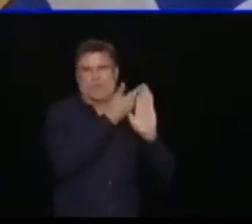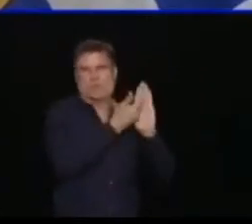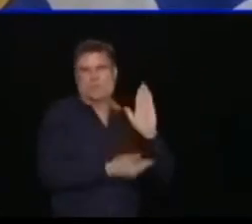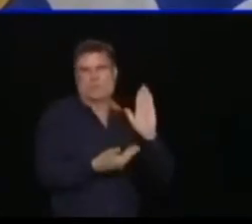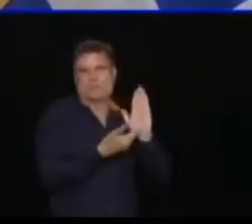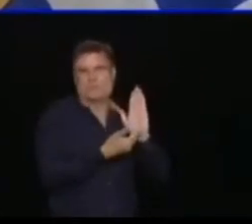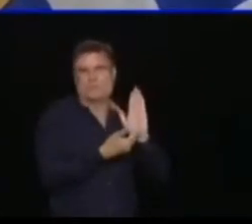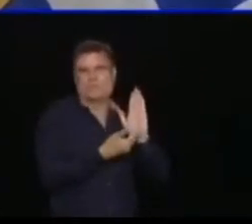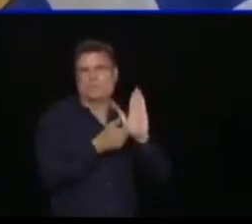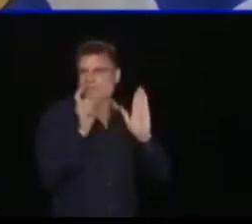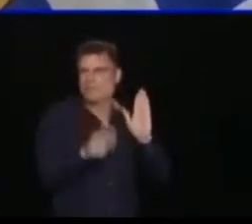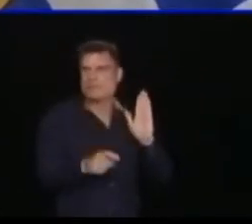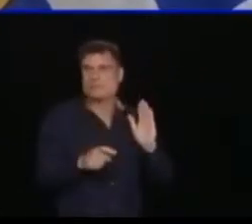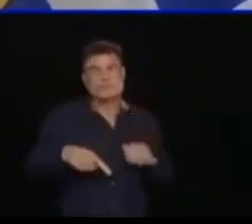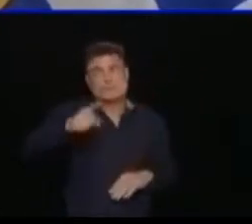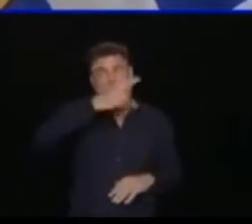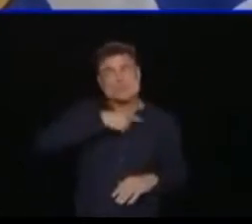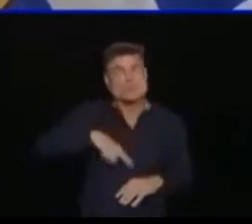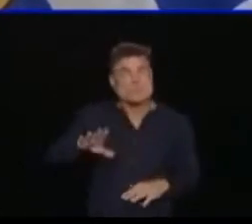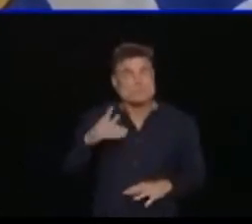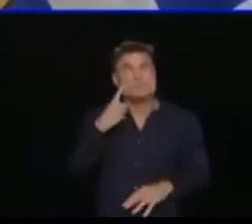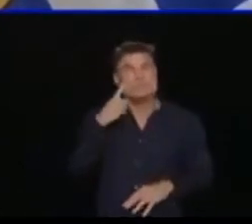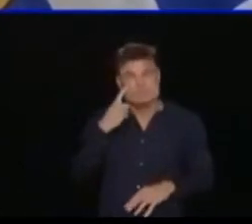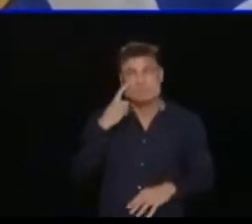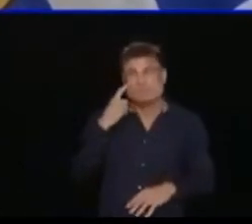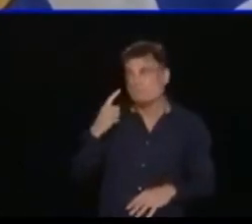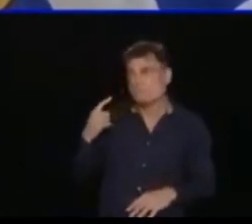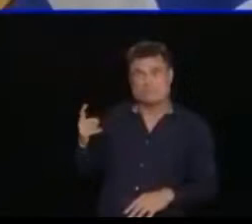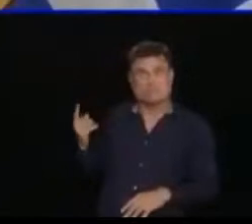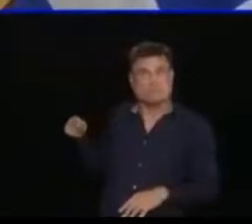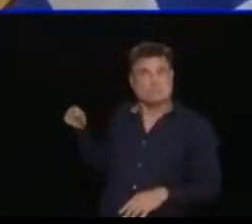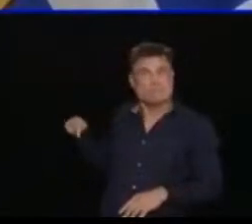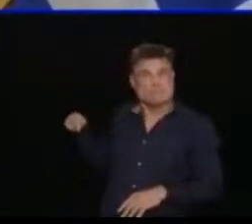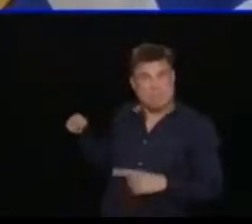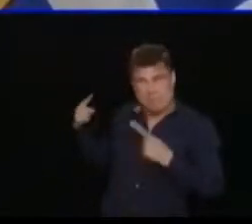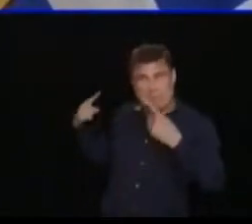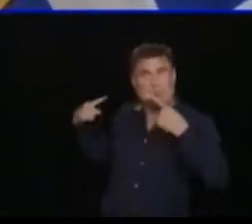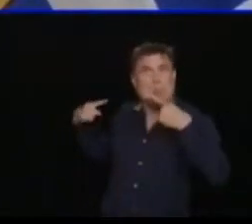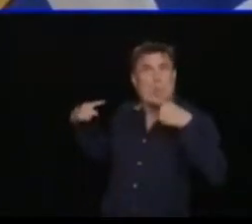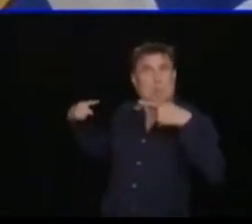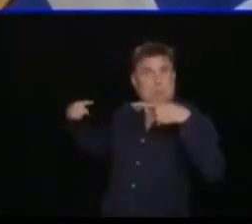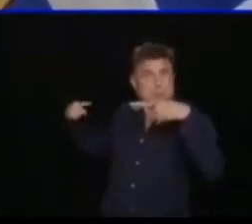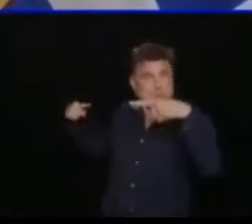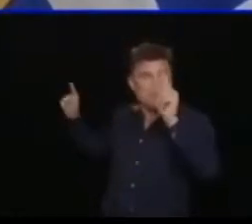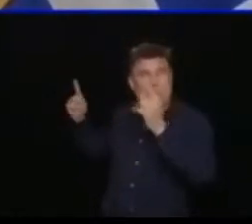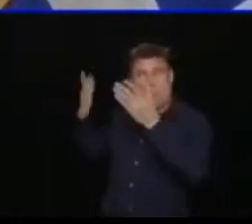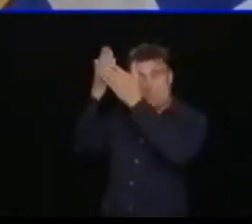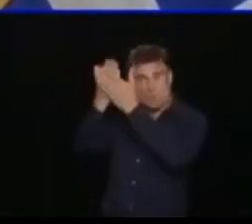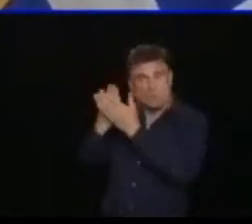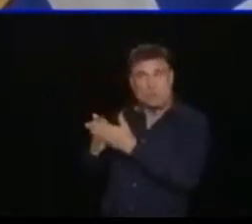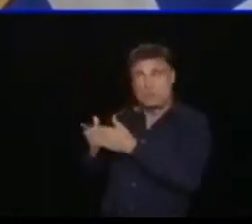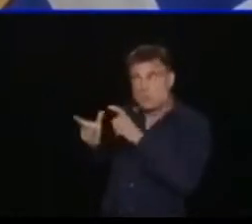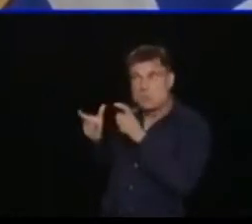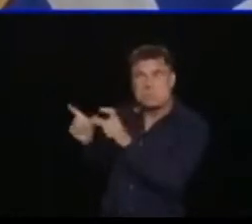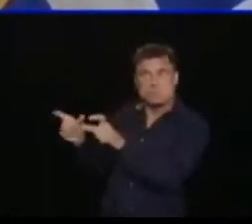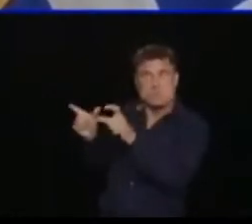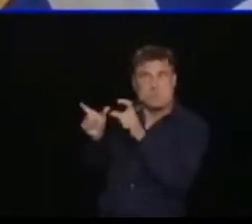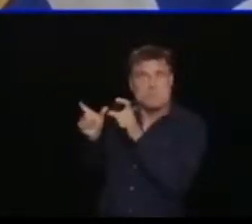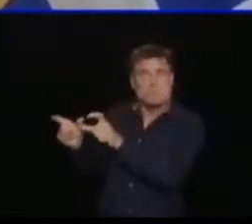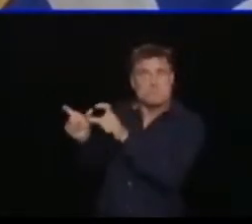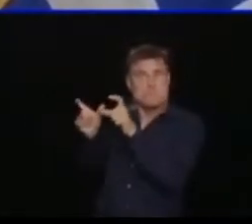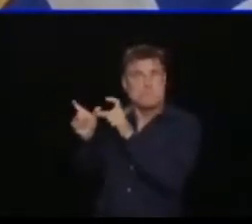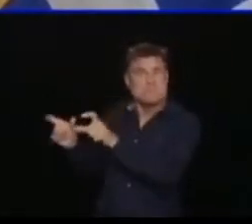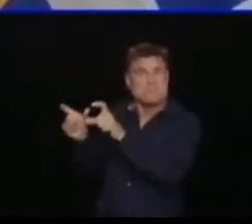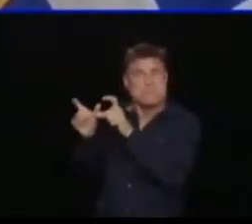如果我们大家一定要时刻保持警惕我们一定在社交的时候能够把安全措施做到